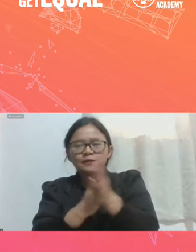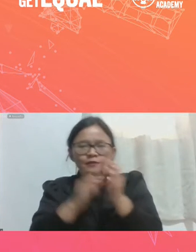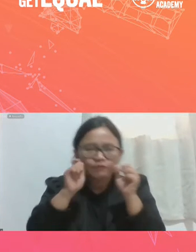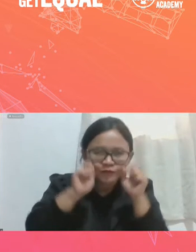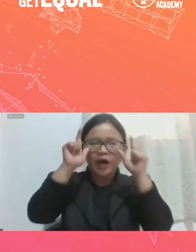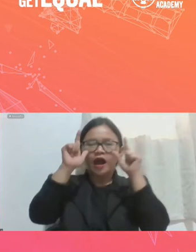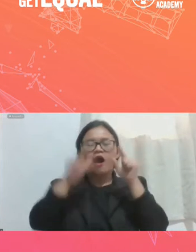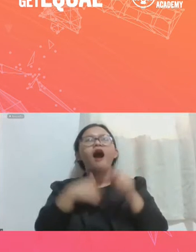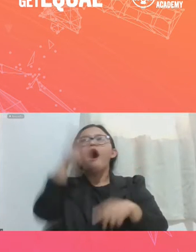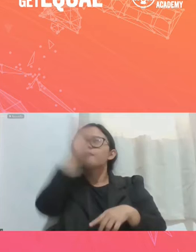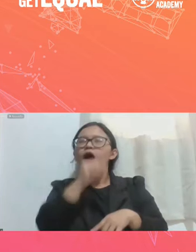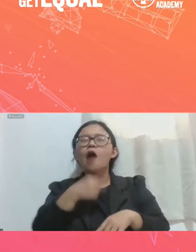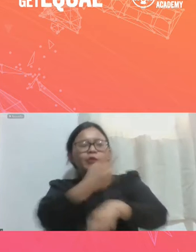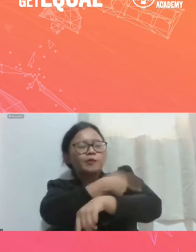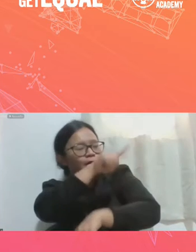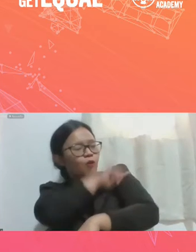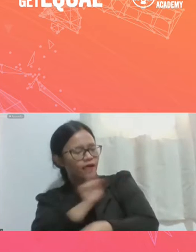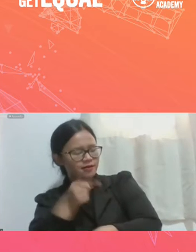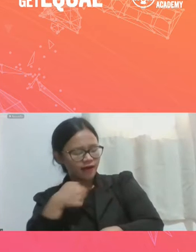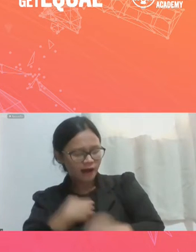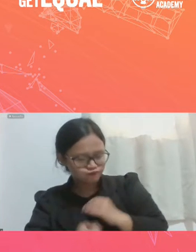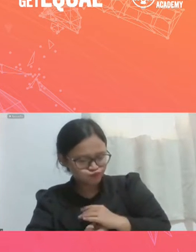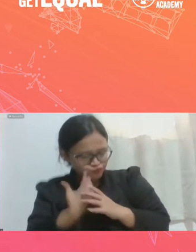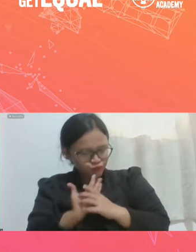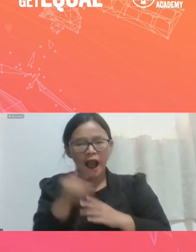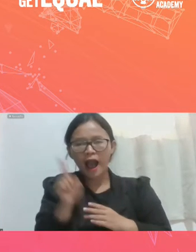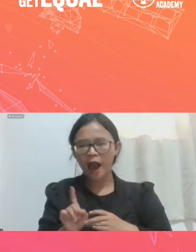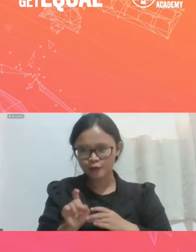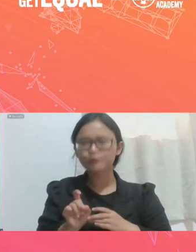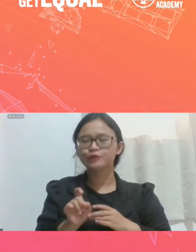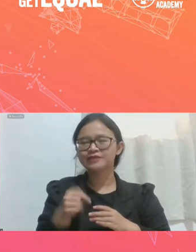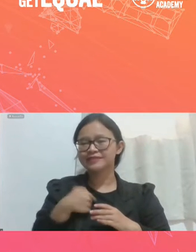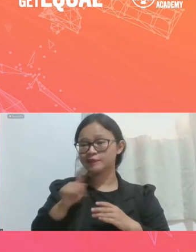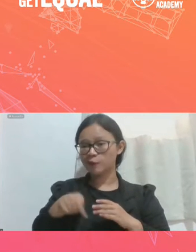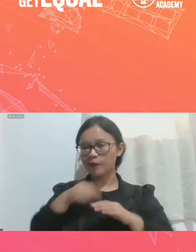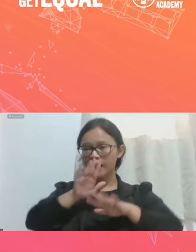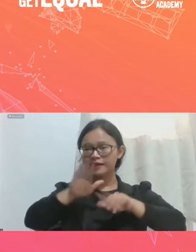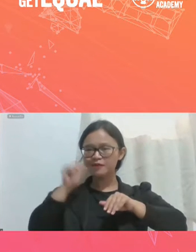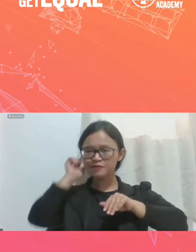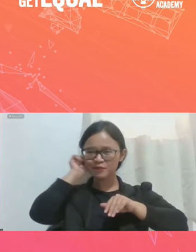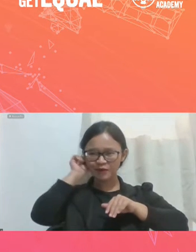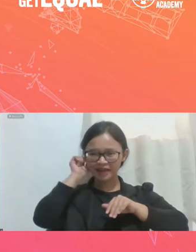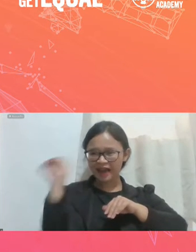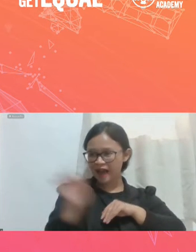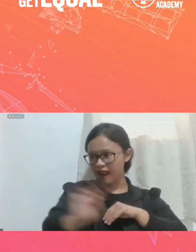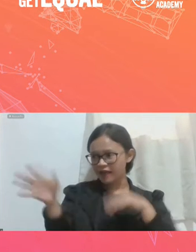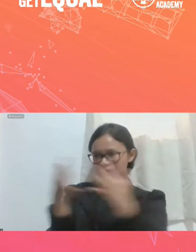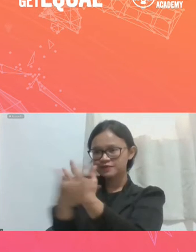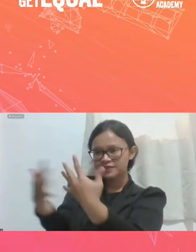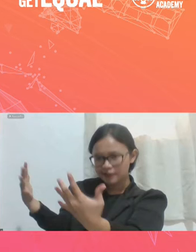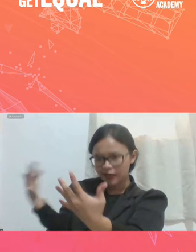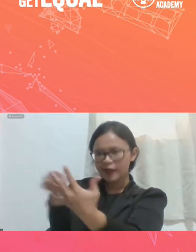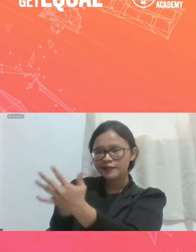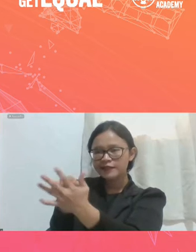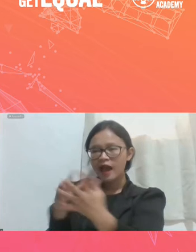akan agensi dan potensi yang mereka miliki sebagai anak perempuan. Sedangkan bagi masyarakat secara umum,